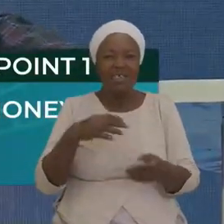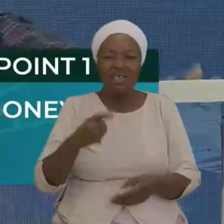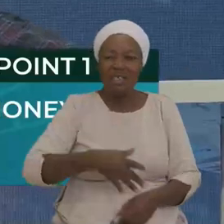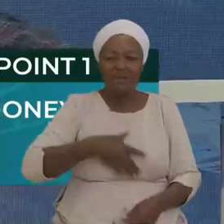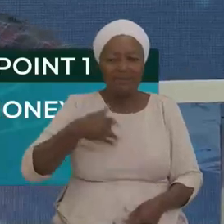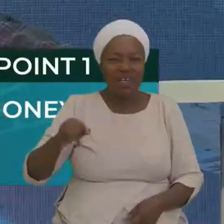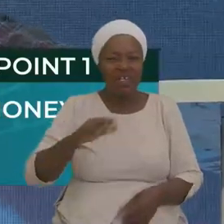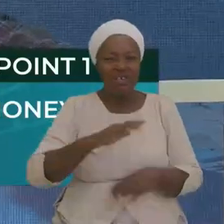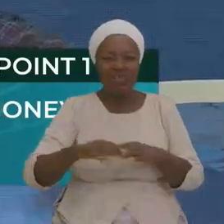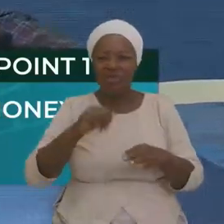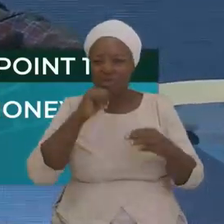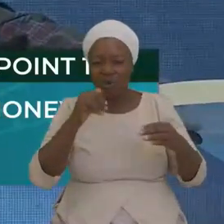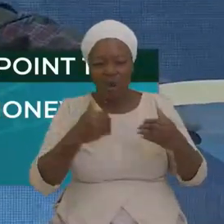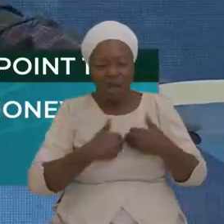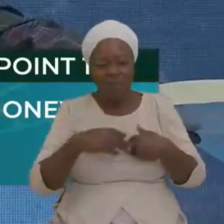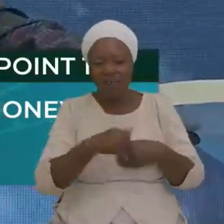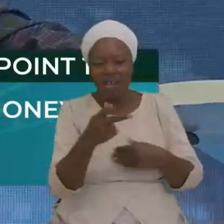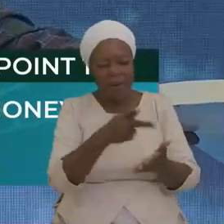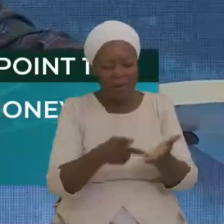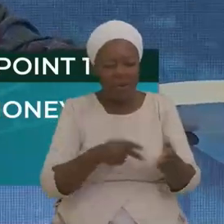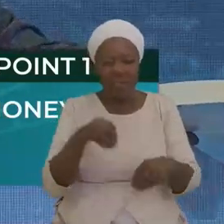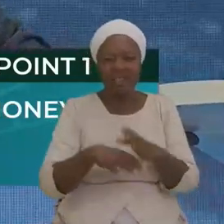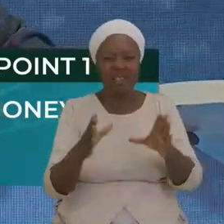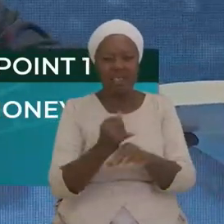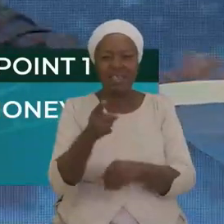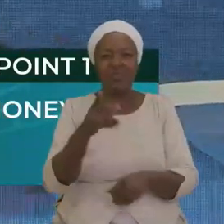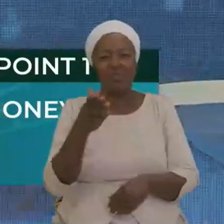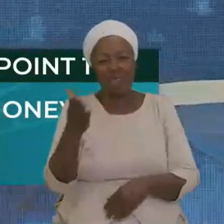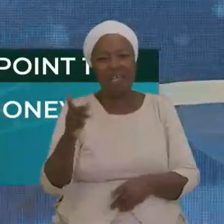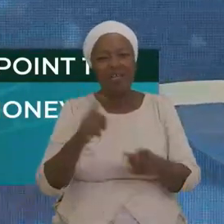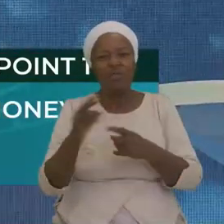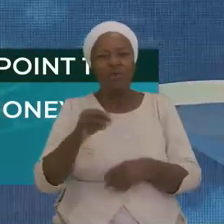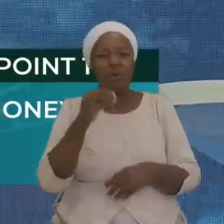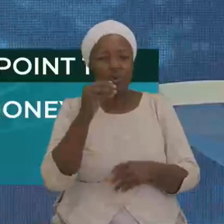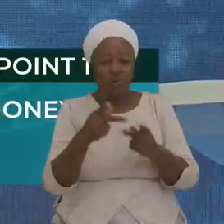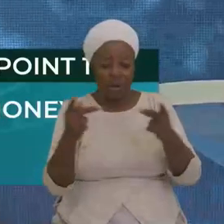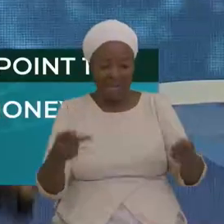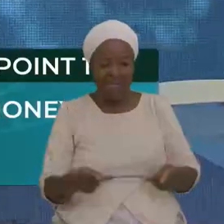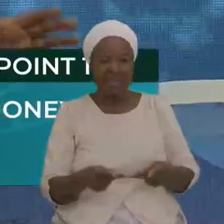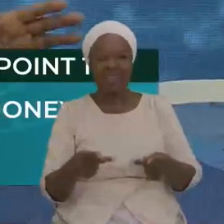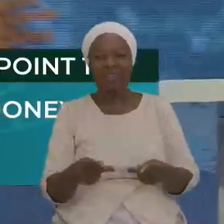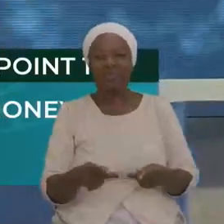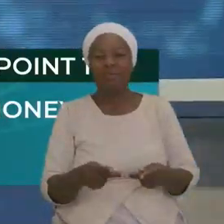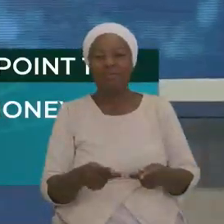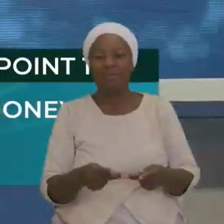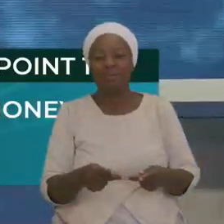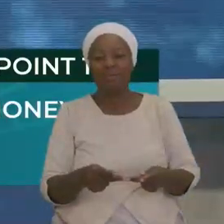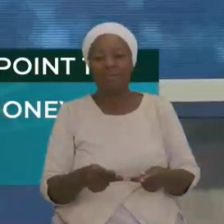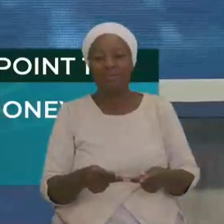Mais ces sensations-là n'ont pas vraiment d'impact pour t'amener à ta destination.